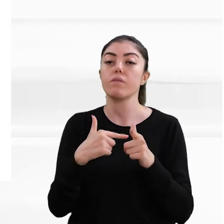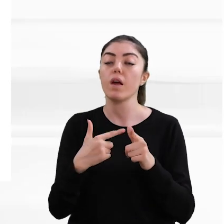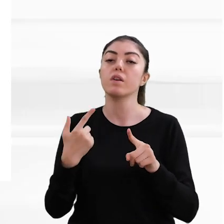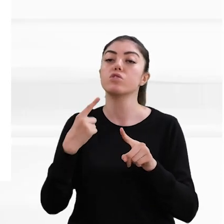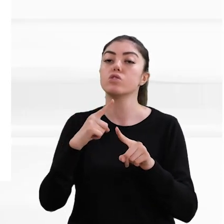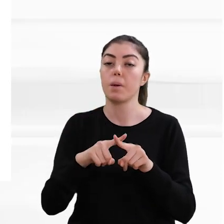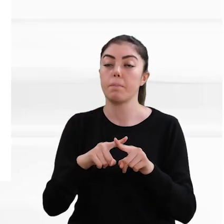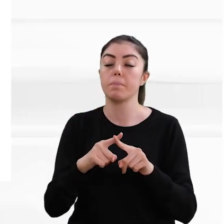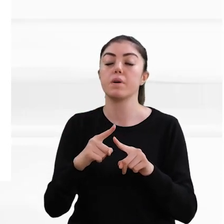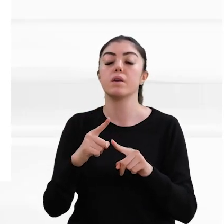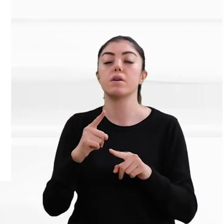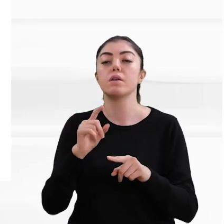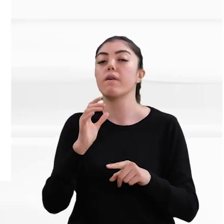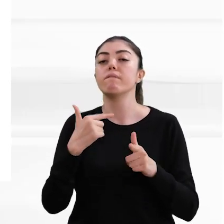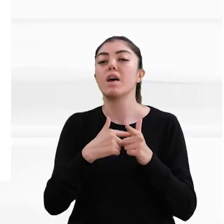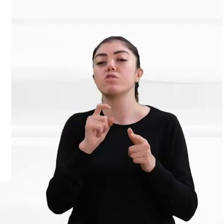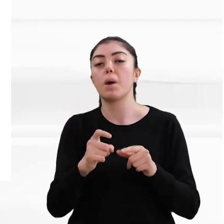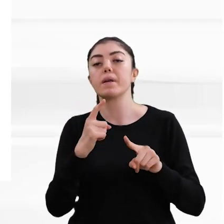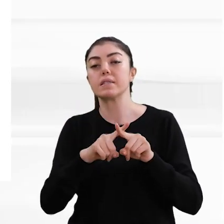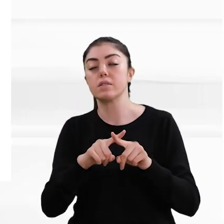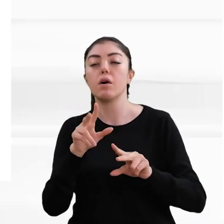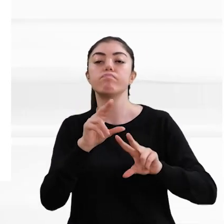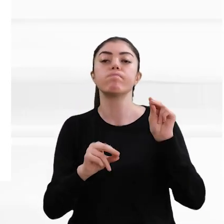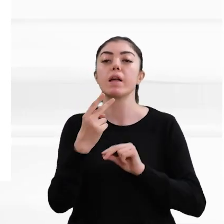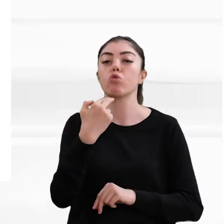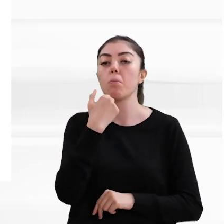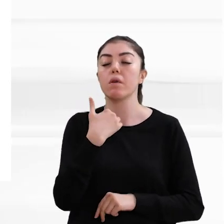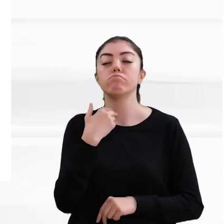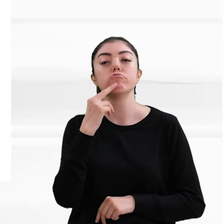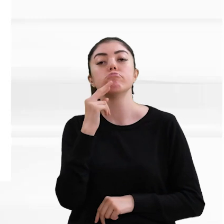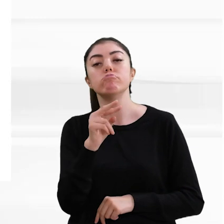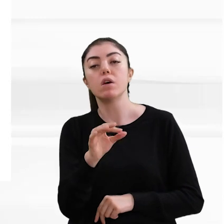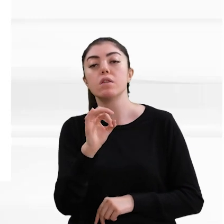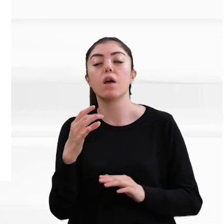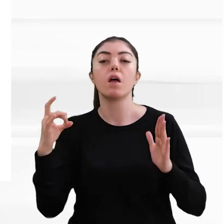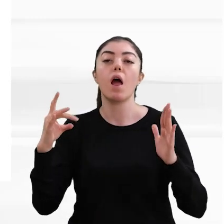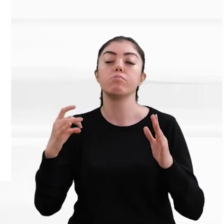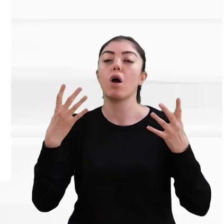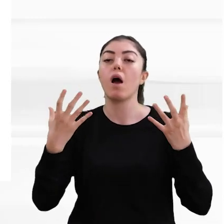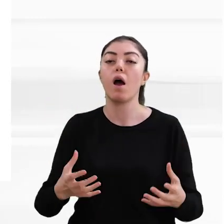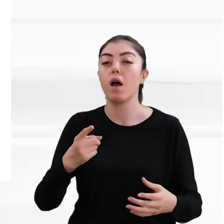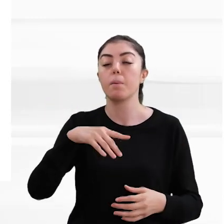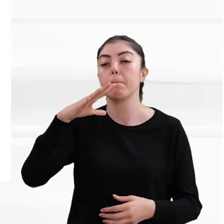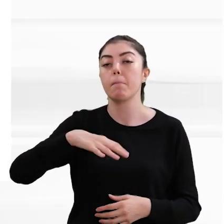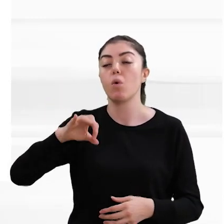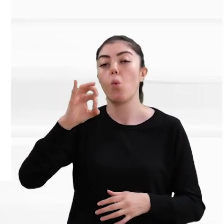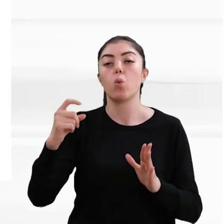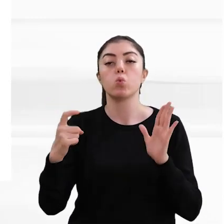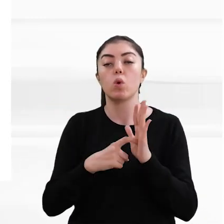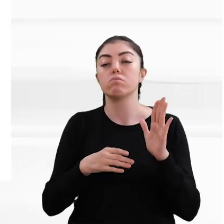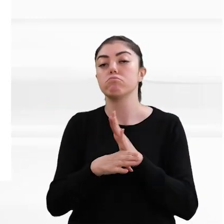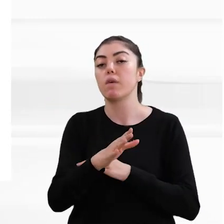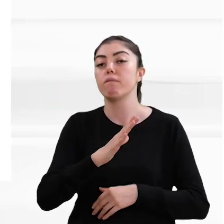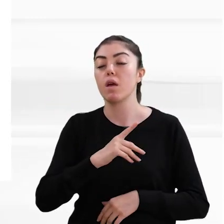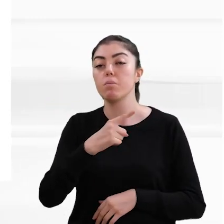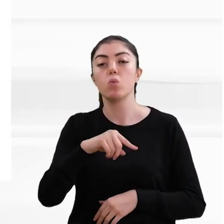çarpı X. Şimdi şekil 2'ye baktığımız zaman şekil 2'de karpuzun ağırlık merkezi O noktasından